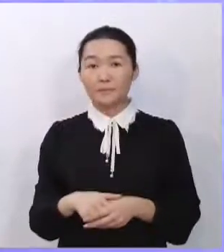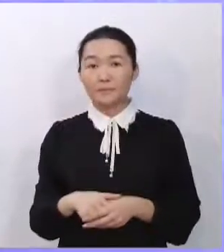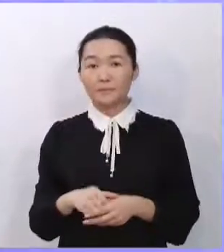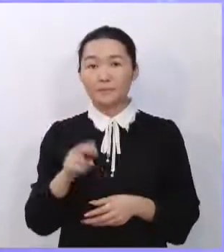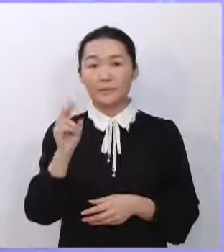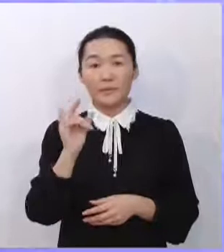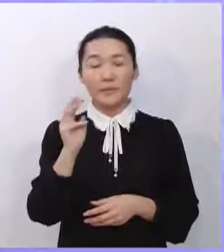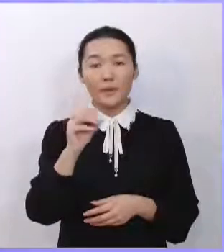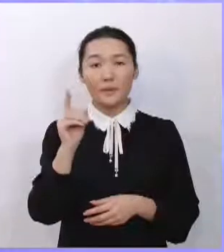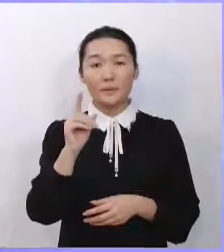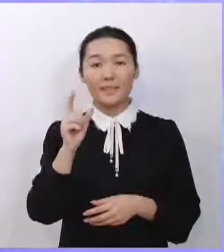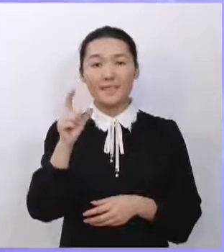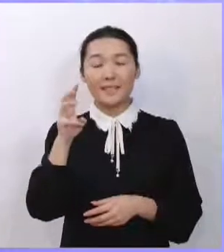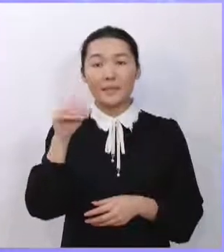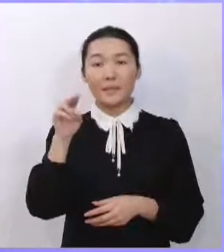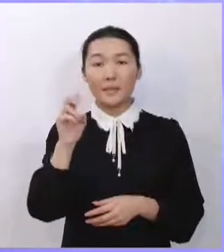Кымыз эмнеде?